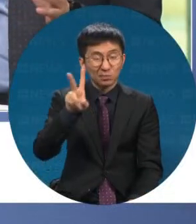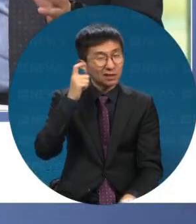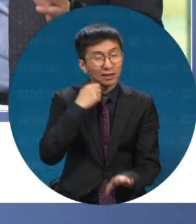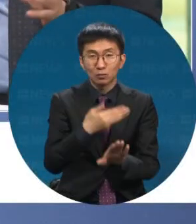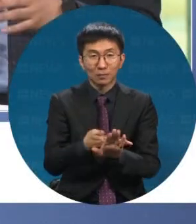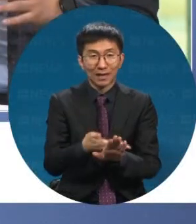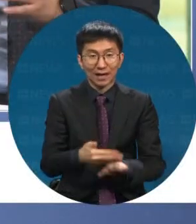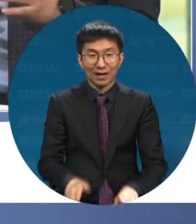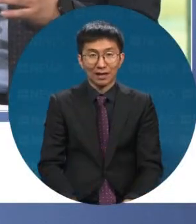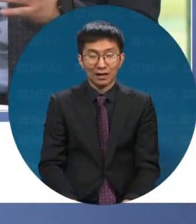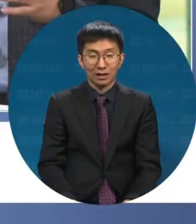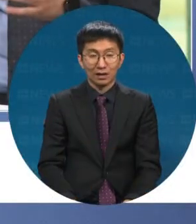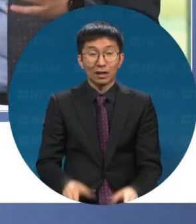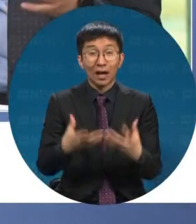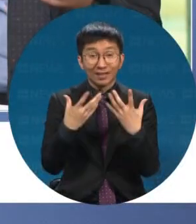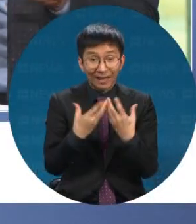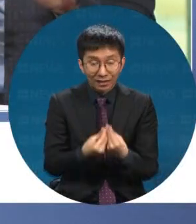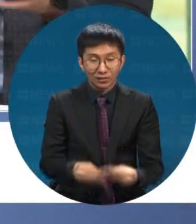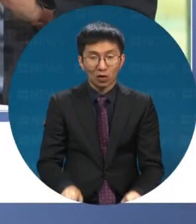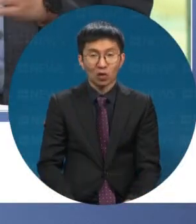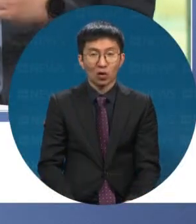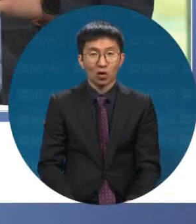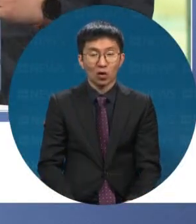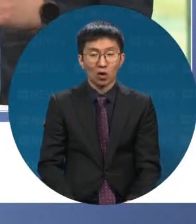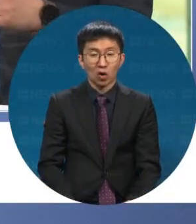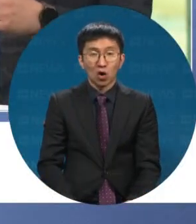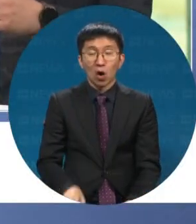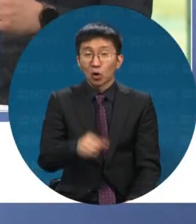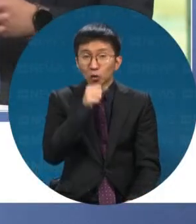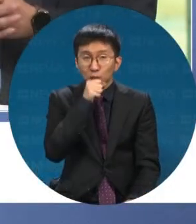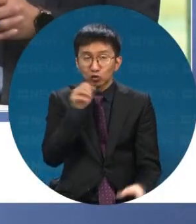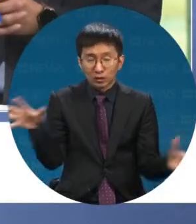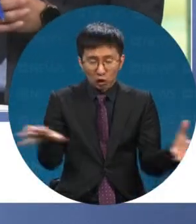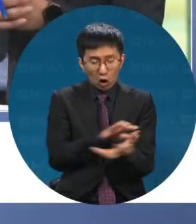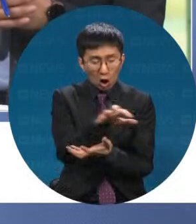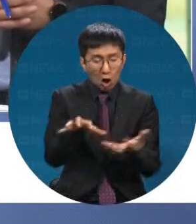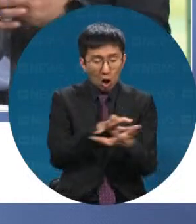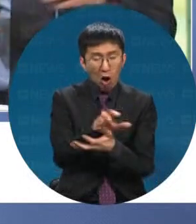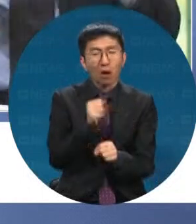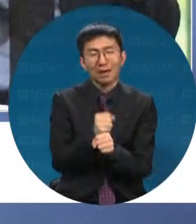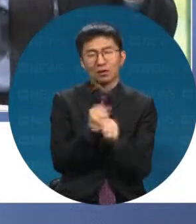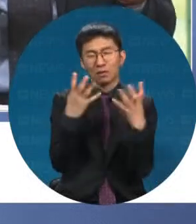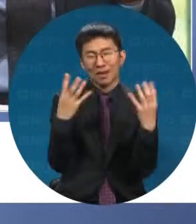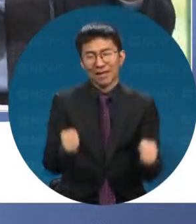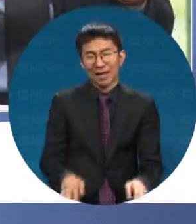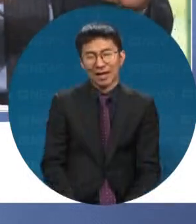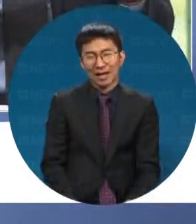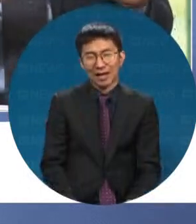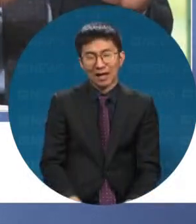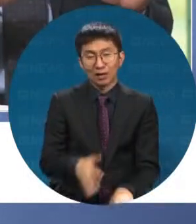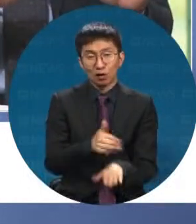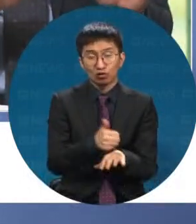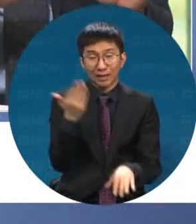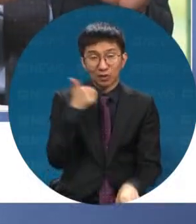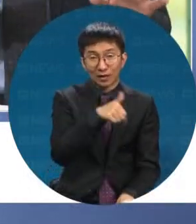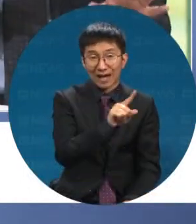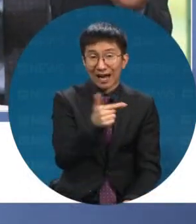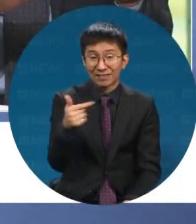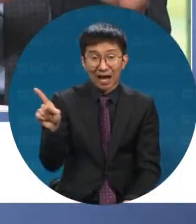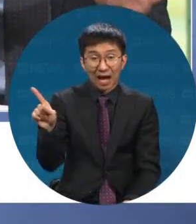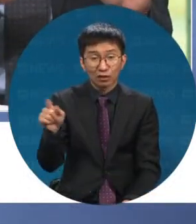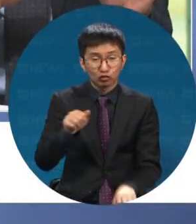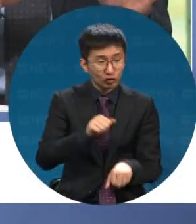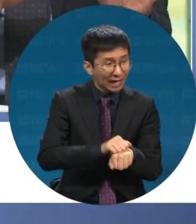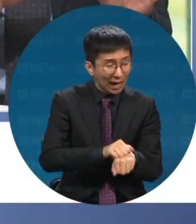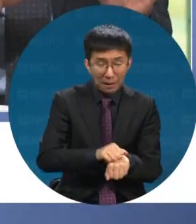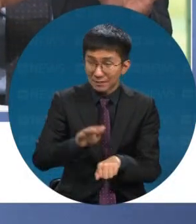22년도부터는 800m 트랙처럼 서로 다 섞여서 달리는 그런 시험이기 때문에 예년에 가형, 나형이었을 때는 누가